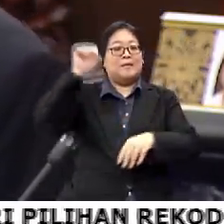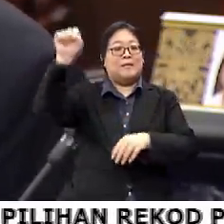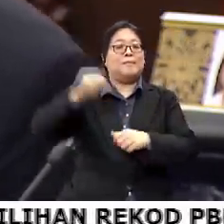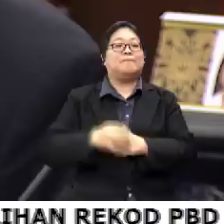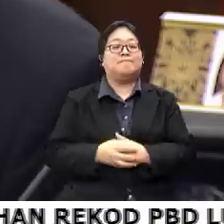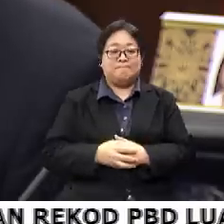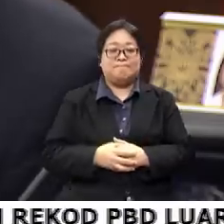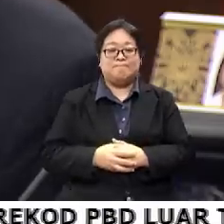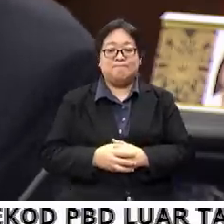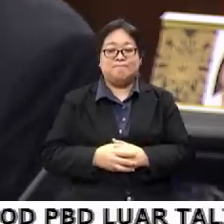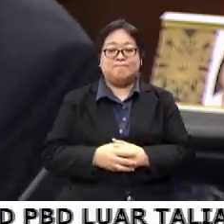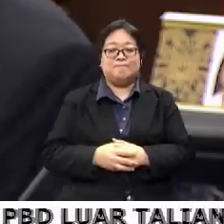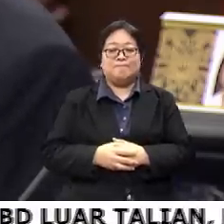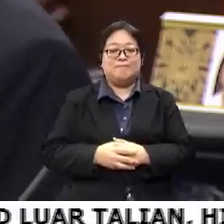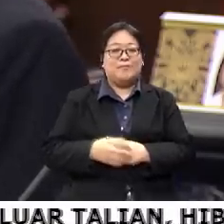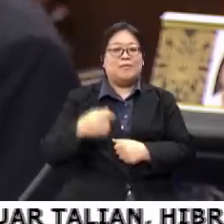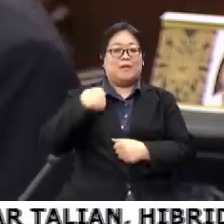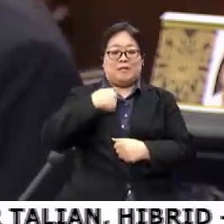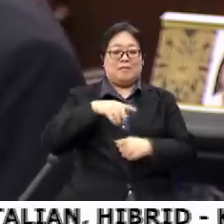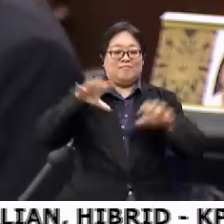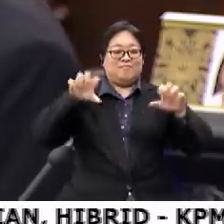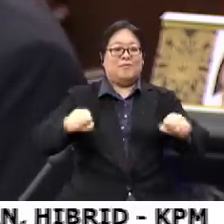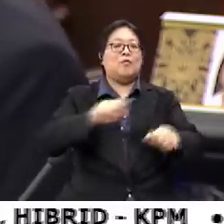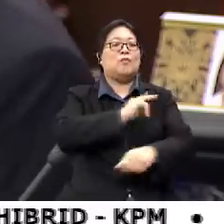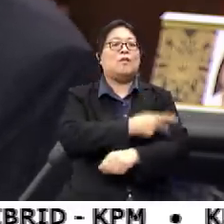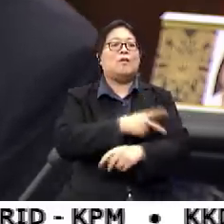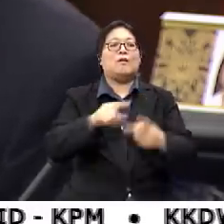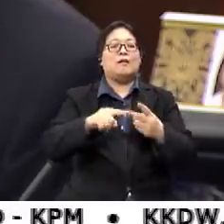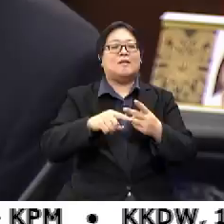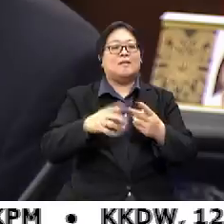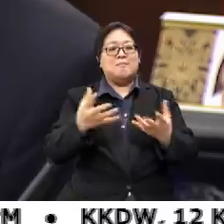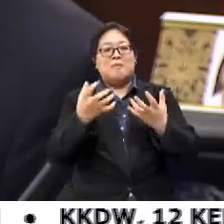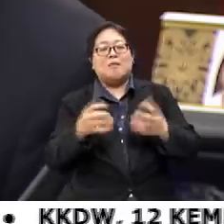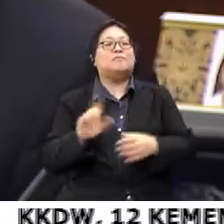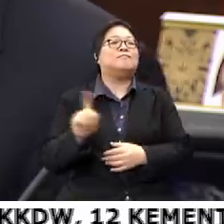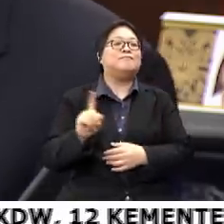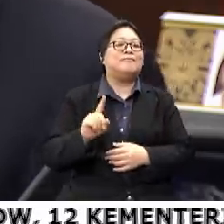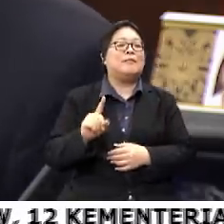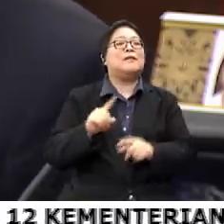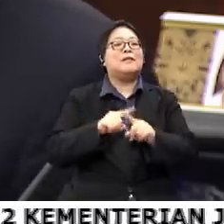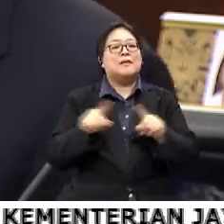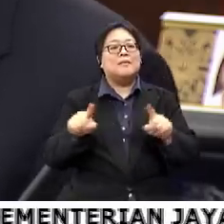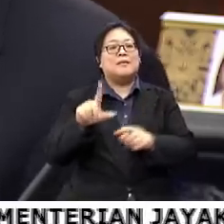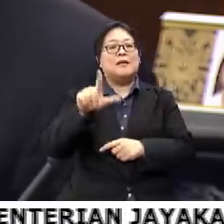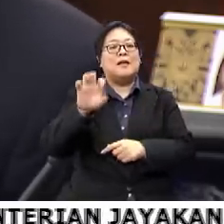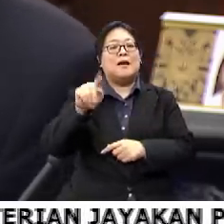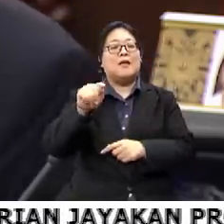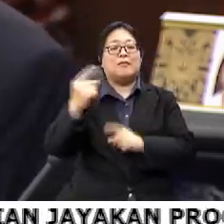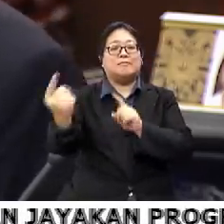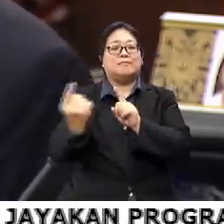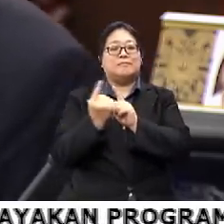berlaku, bukan kita rakus kuasa, bukan kita tamak pangkat. Malahan Larut datang jumpa